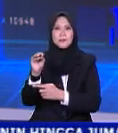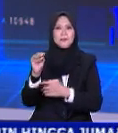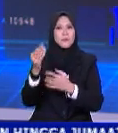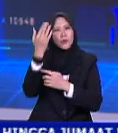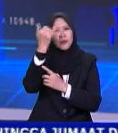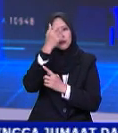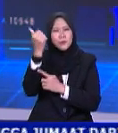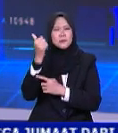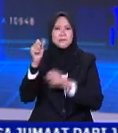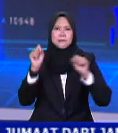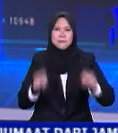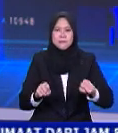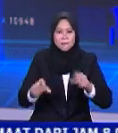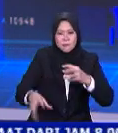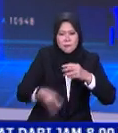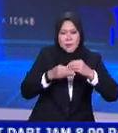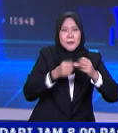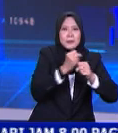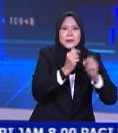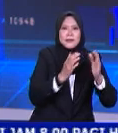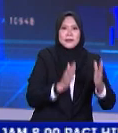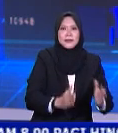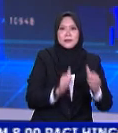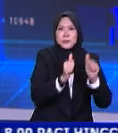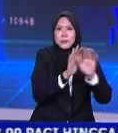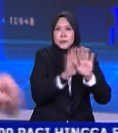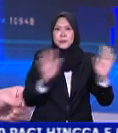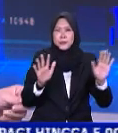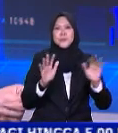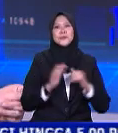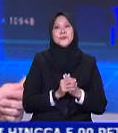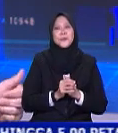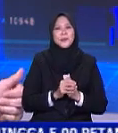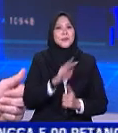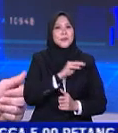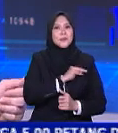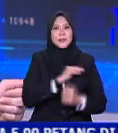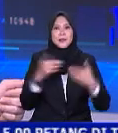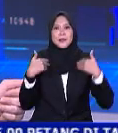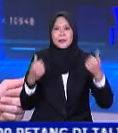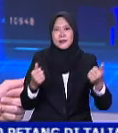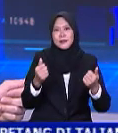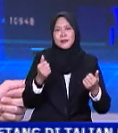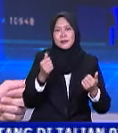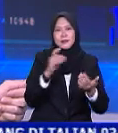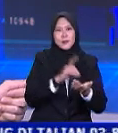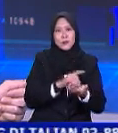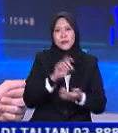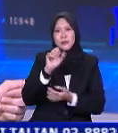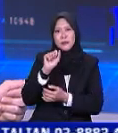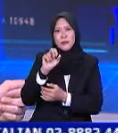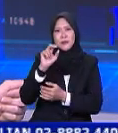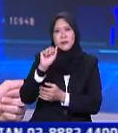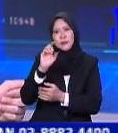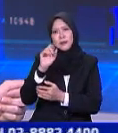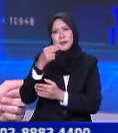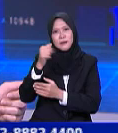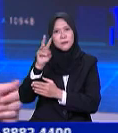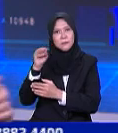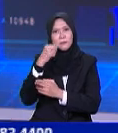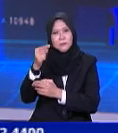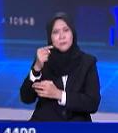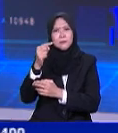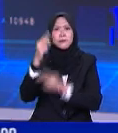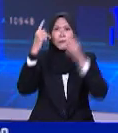meningkatkan keupayaan petugas barisan hadapan sa itu menteri kesihatan Datuk Seri Dr adham Baba memaklumkan Perdana Menteri